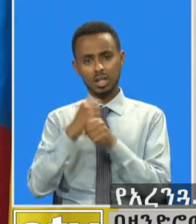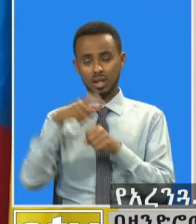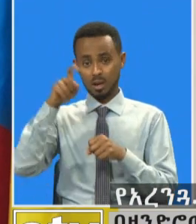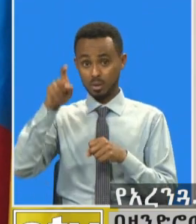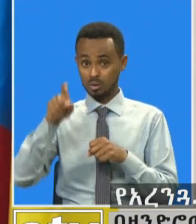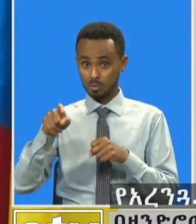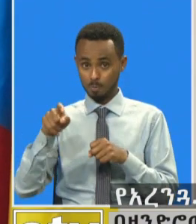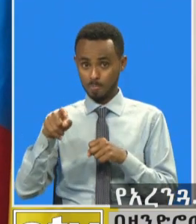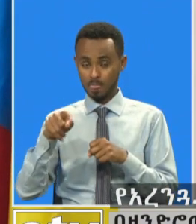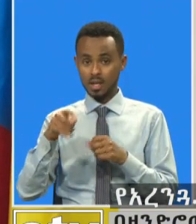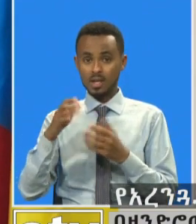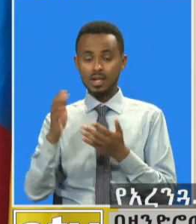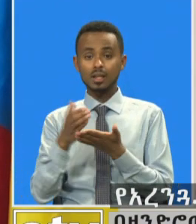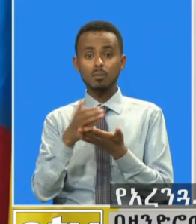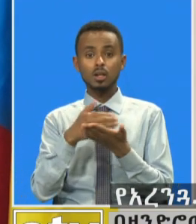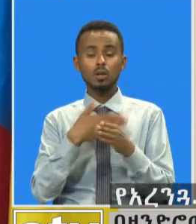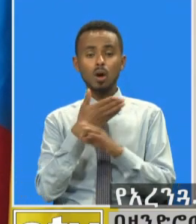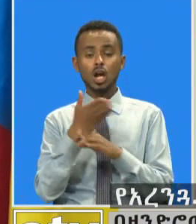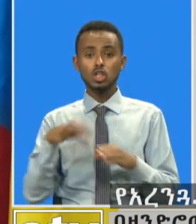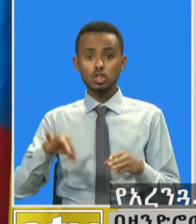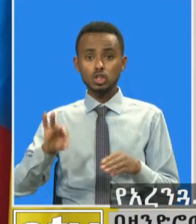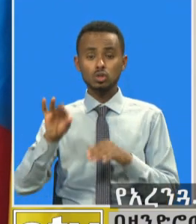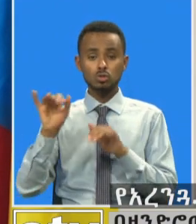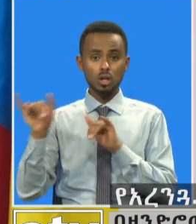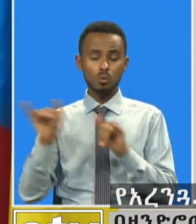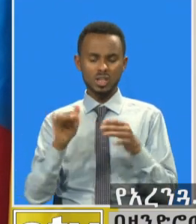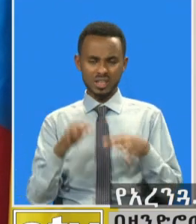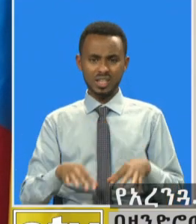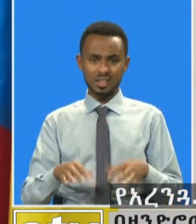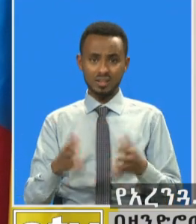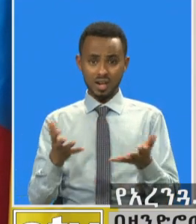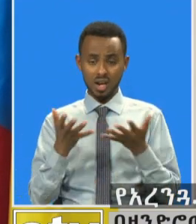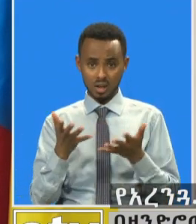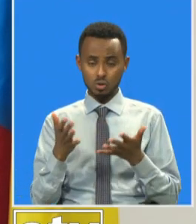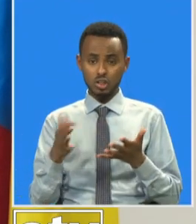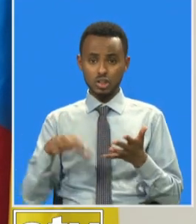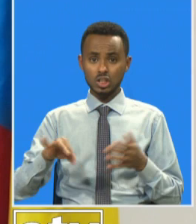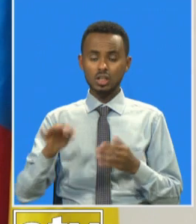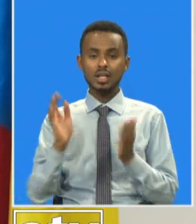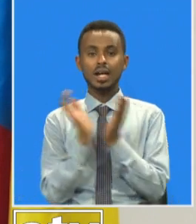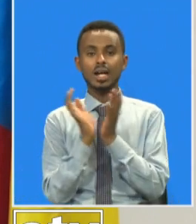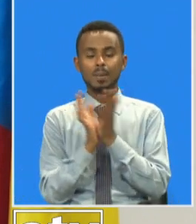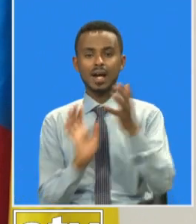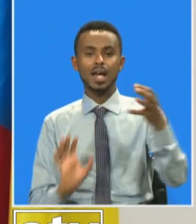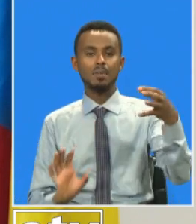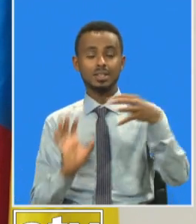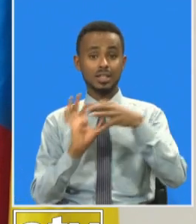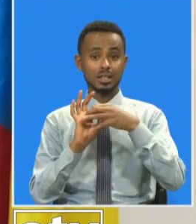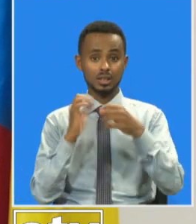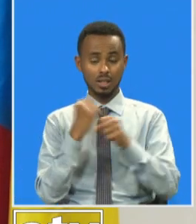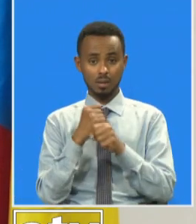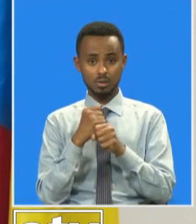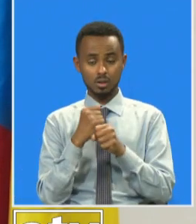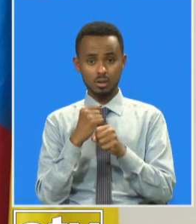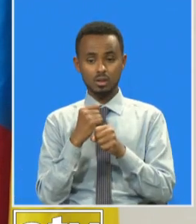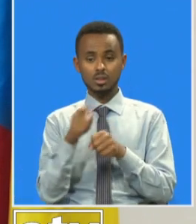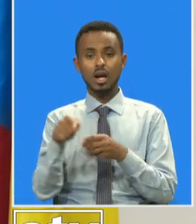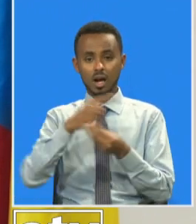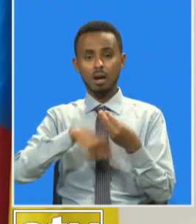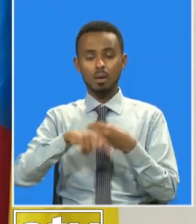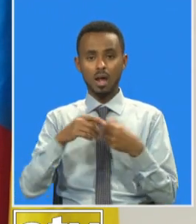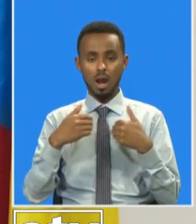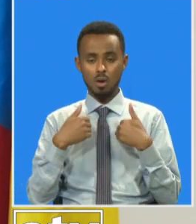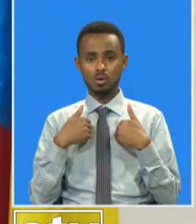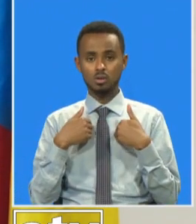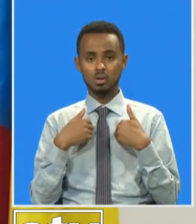አለባቸው። ከተመረተ በኋላ ደግሞ ችግኙ ደግሞ ተፈላጊው ችግኝ ከገበያ ጋር የማስተሳሰር ስራ እዛ አካባቢ ያለው